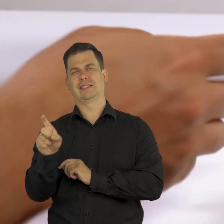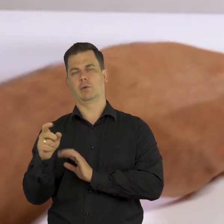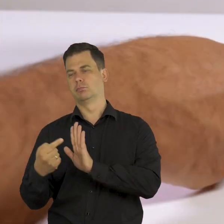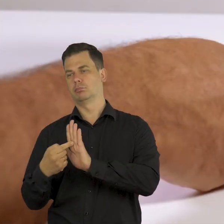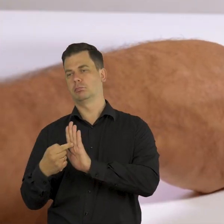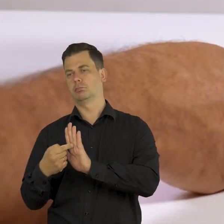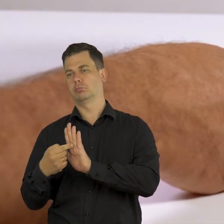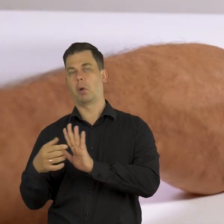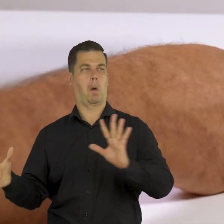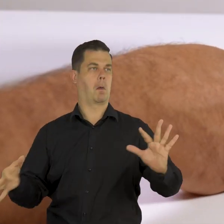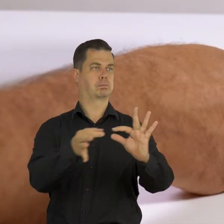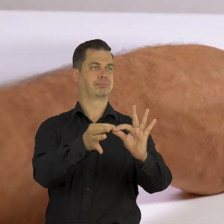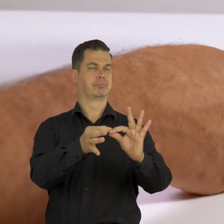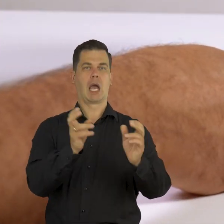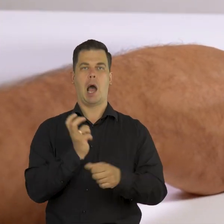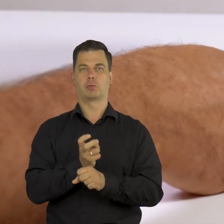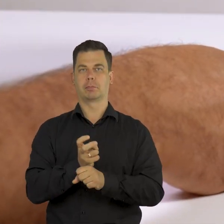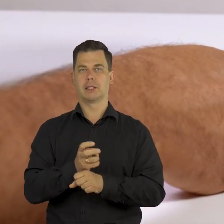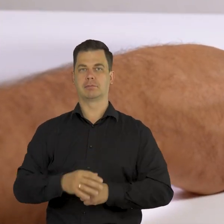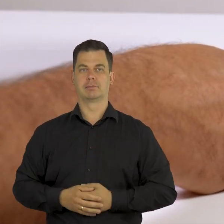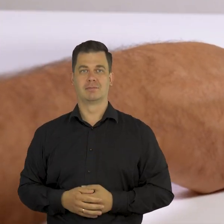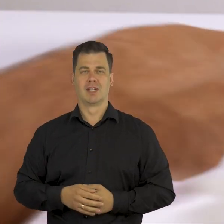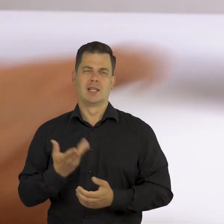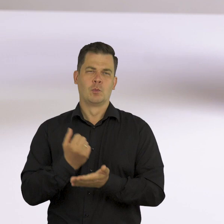około 2-3 sekundy na routerze i poczekaj chwilę.